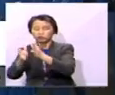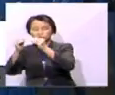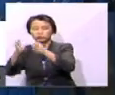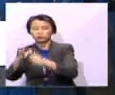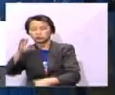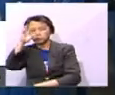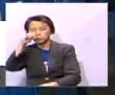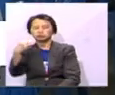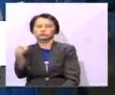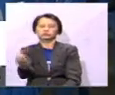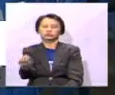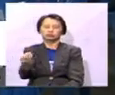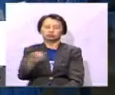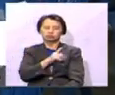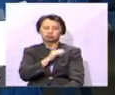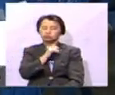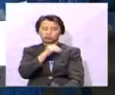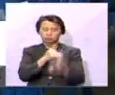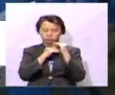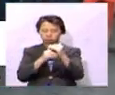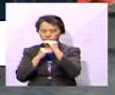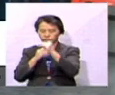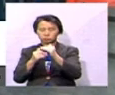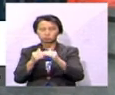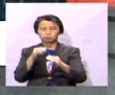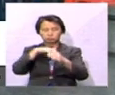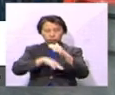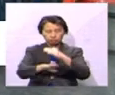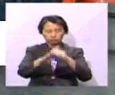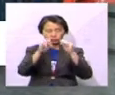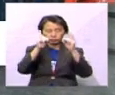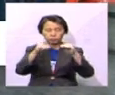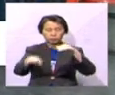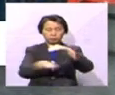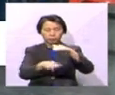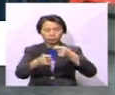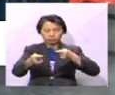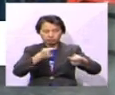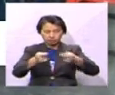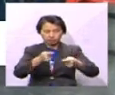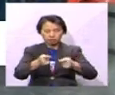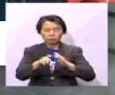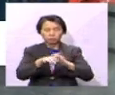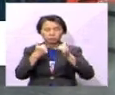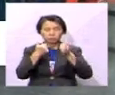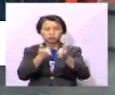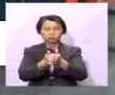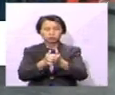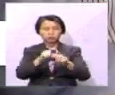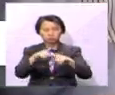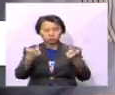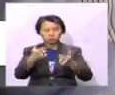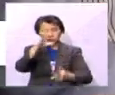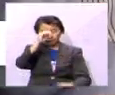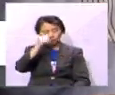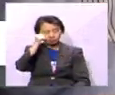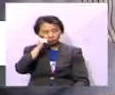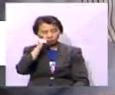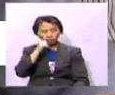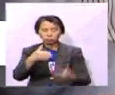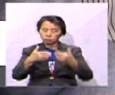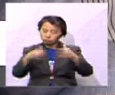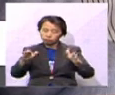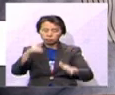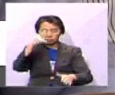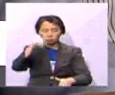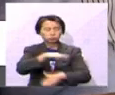pula, kementerian tidak menetapkan kuota kemasukan ke institusi pendidikan di bawah kendaliannya berdasarkan perbezaan jantina dan ia terbuka